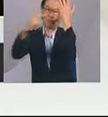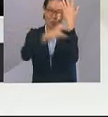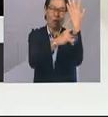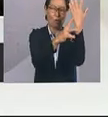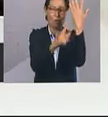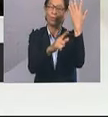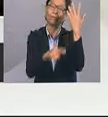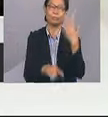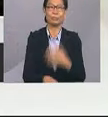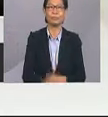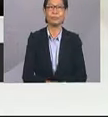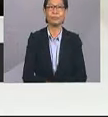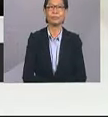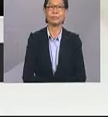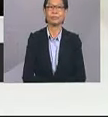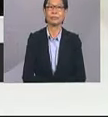Lumpur.